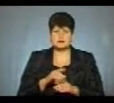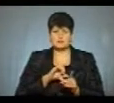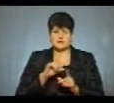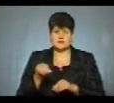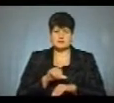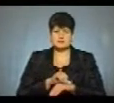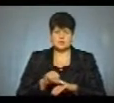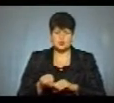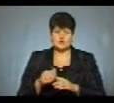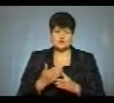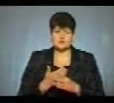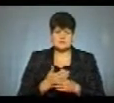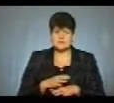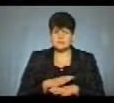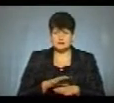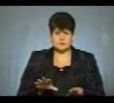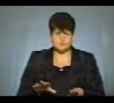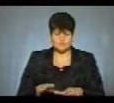кордоном. Субсидіарне буде.